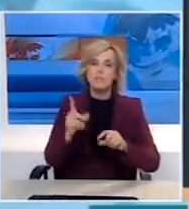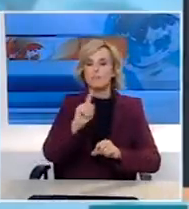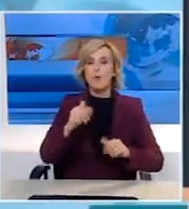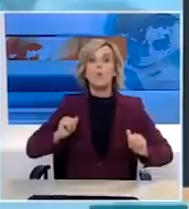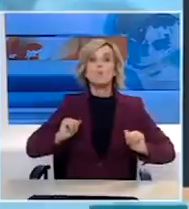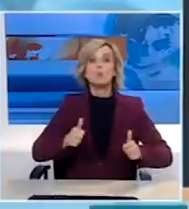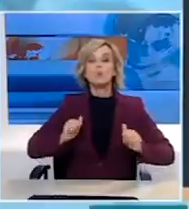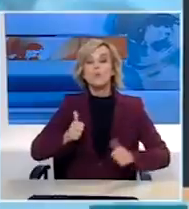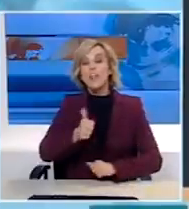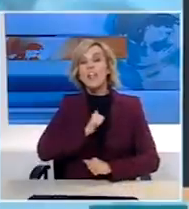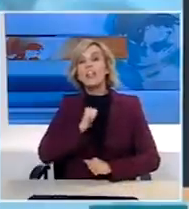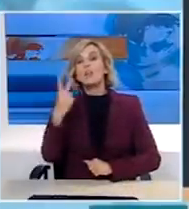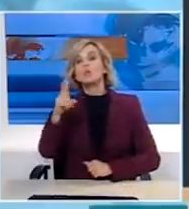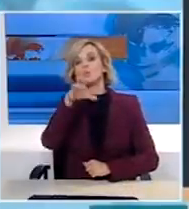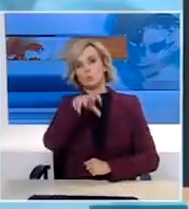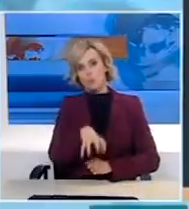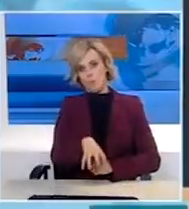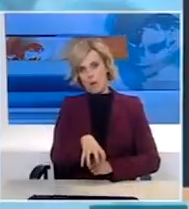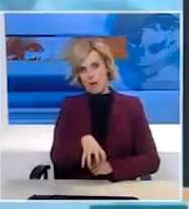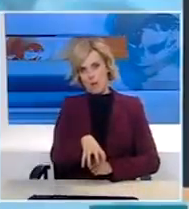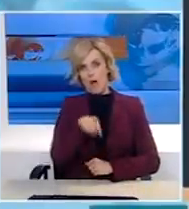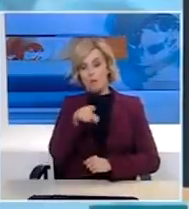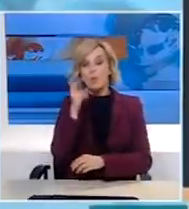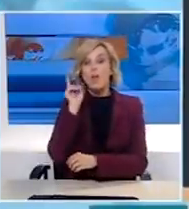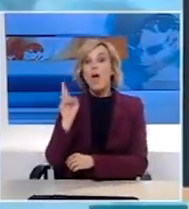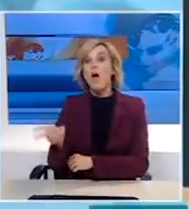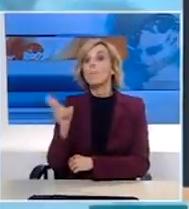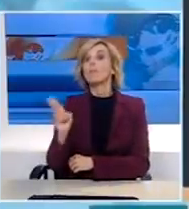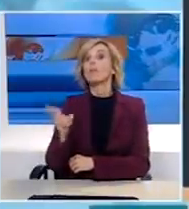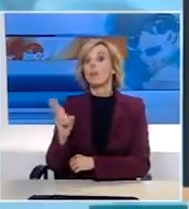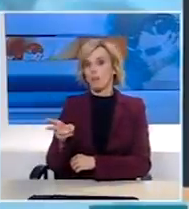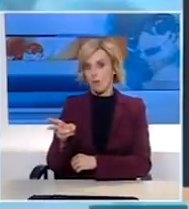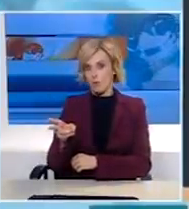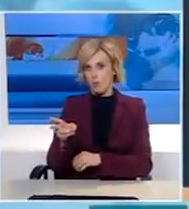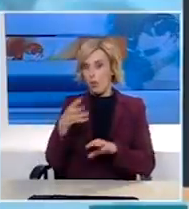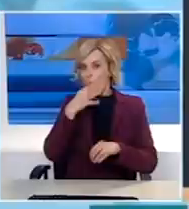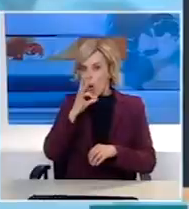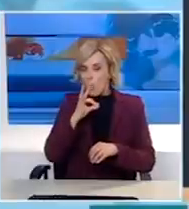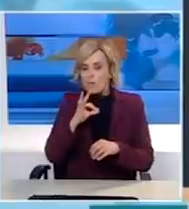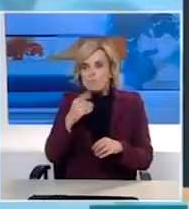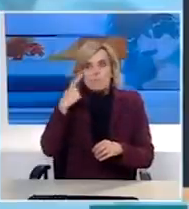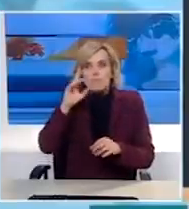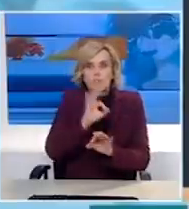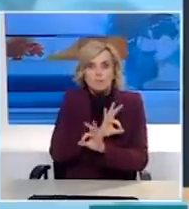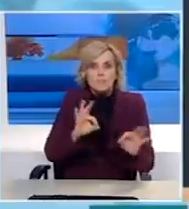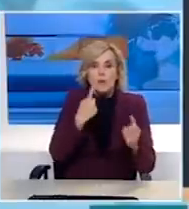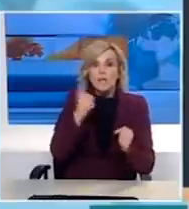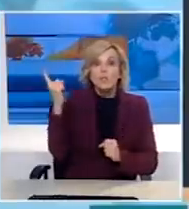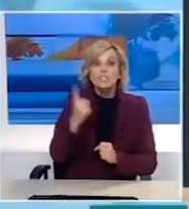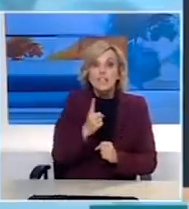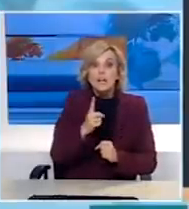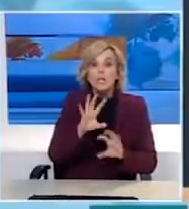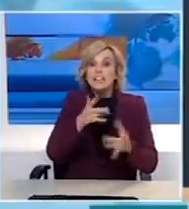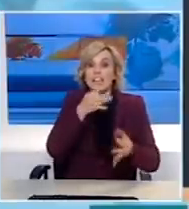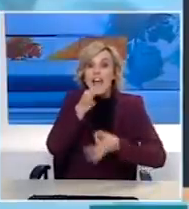τομέα και με αυξημένο ρίσκο και κίνδυνο έκθεσης ανθρώπων στη διασπορά του ιού και σε μερικές περιπτώσεις και χωρίς τα